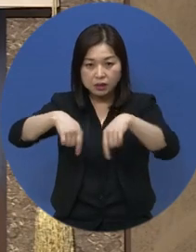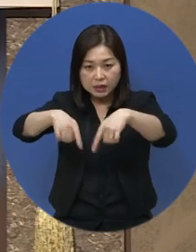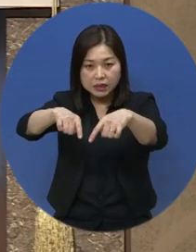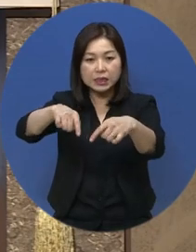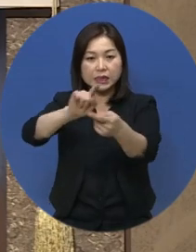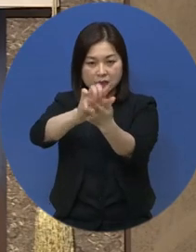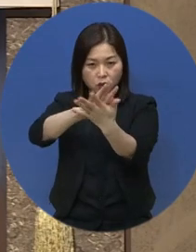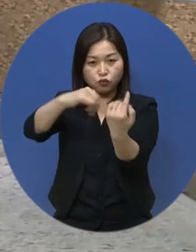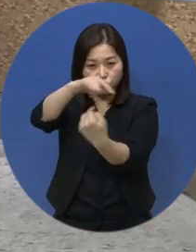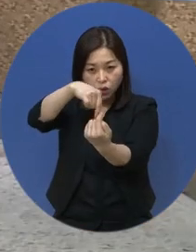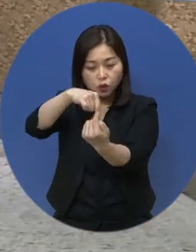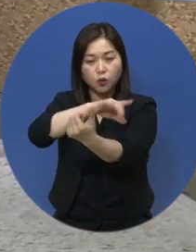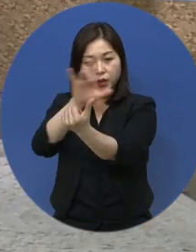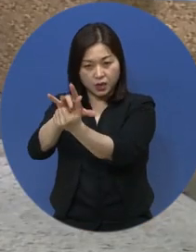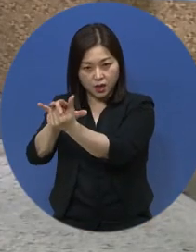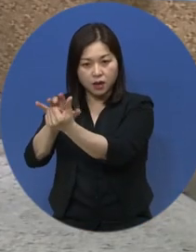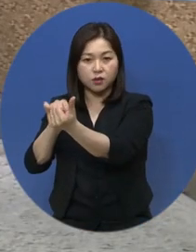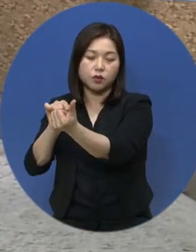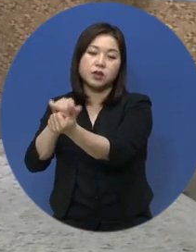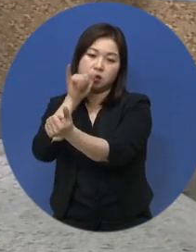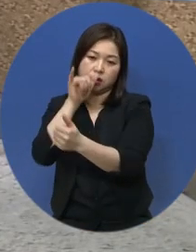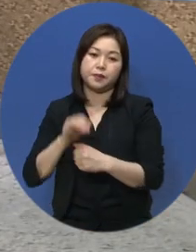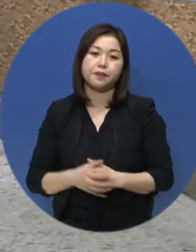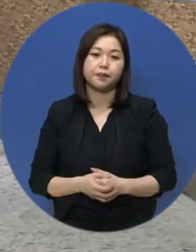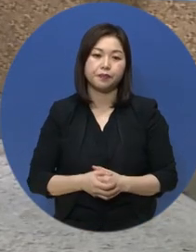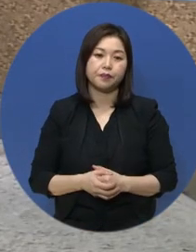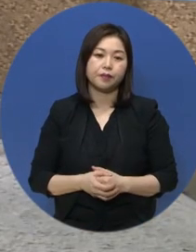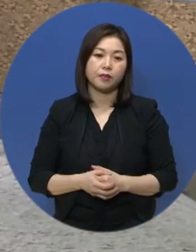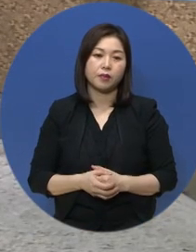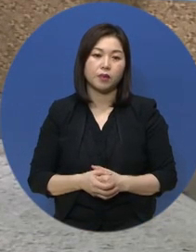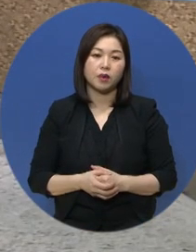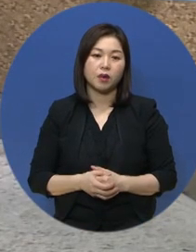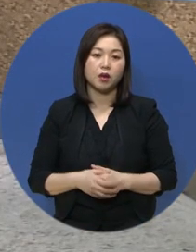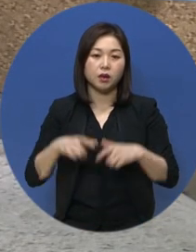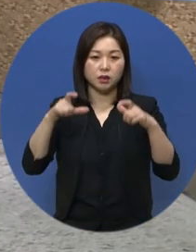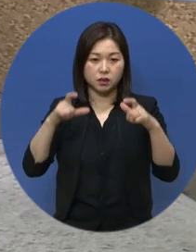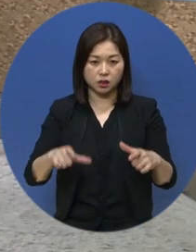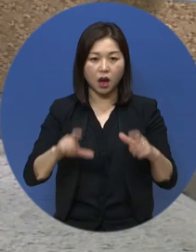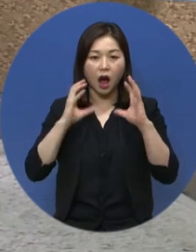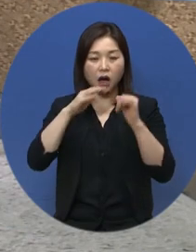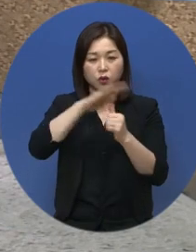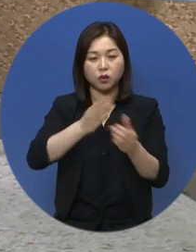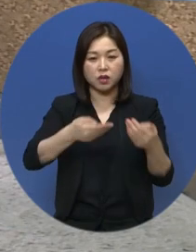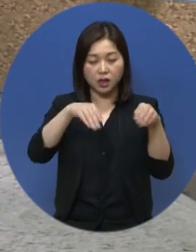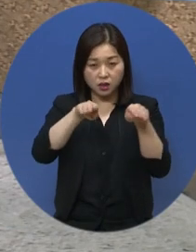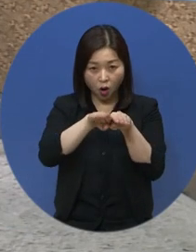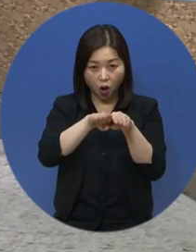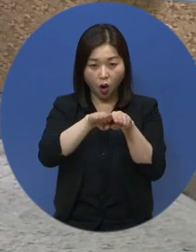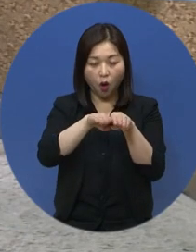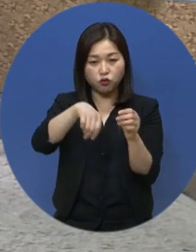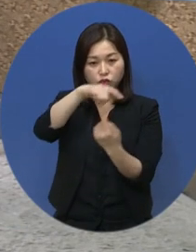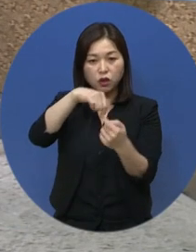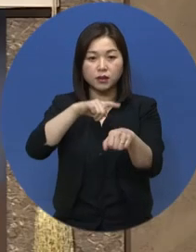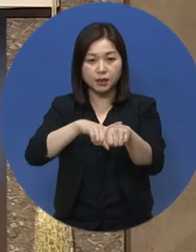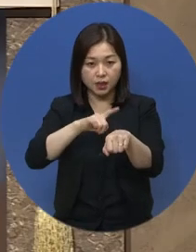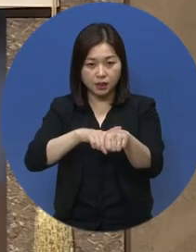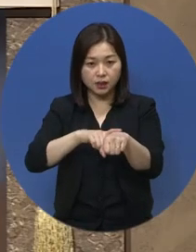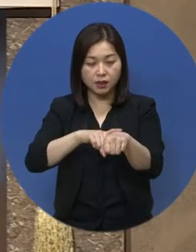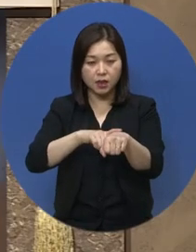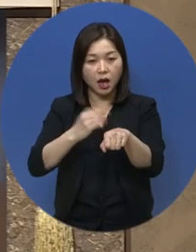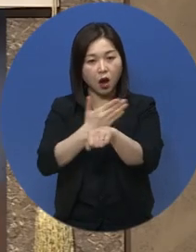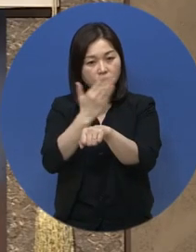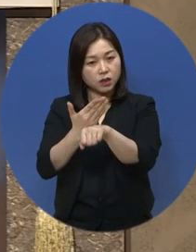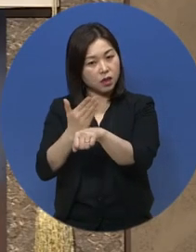추세입니다. 네. 그 평균 이제 지역아동센터는 운영시간에 9시간에서 10시간 정도 되고